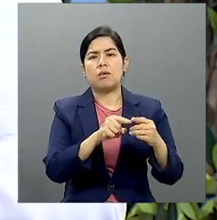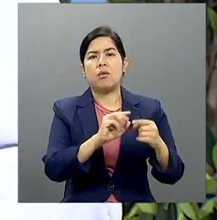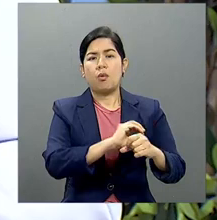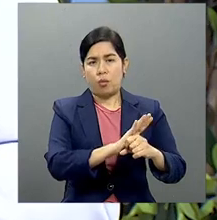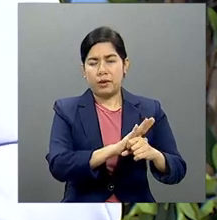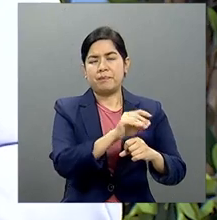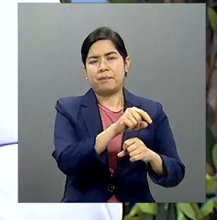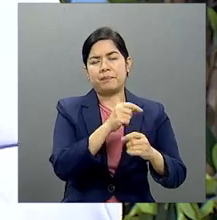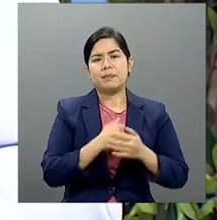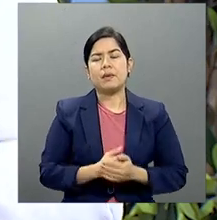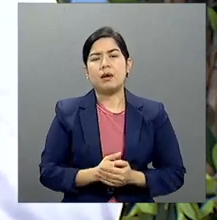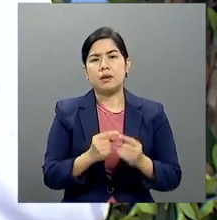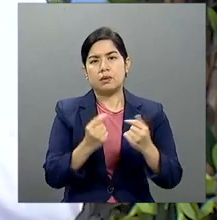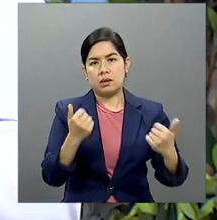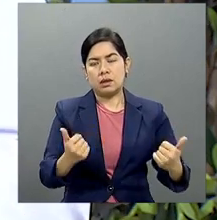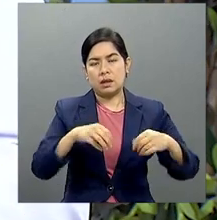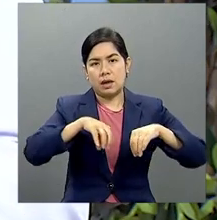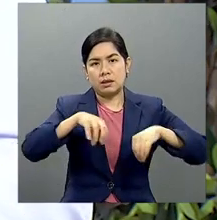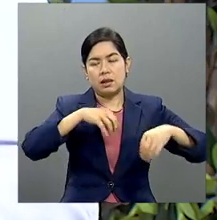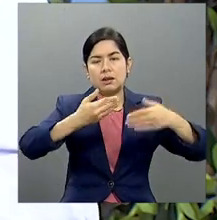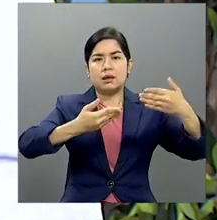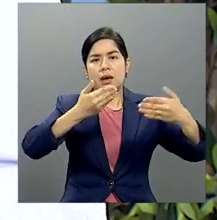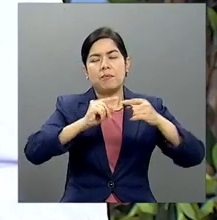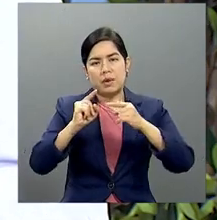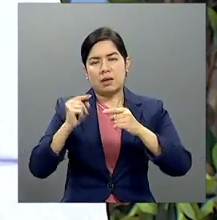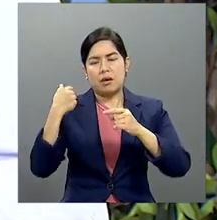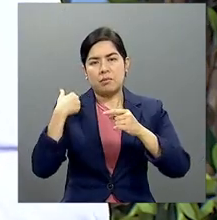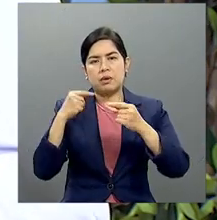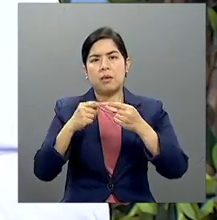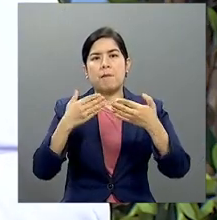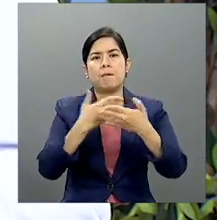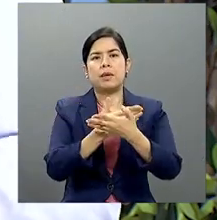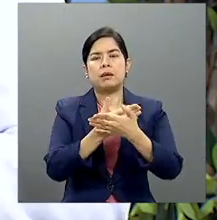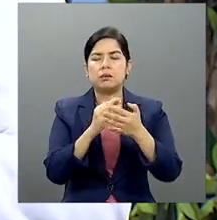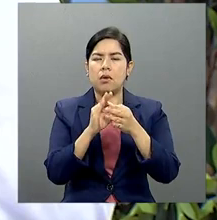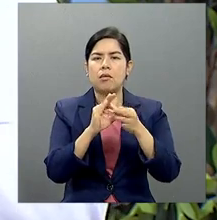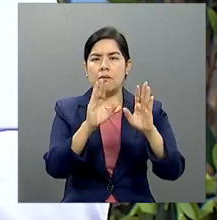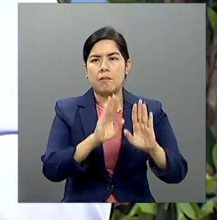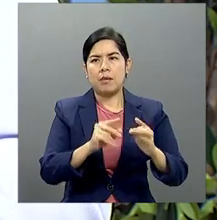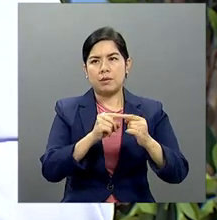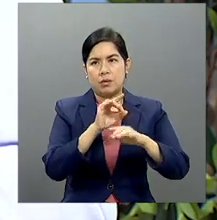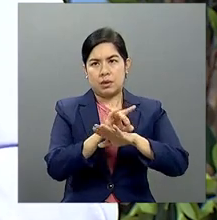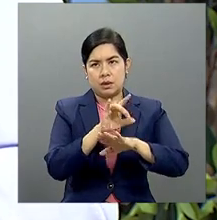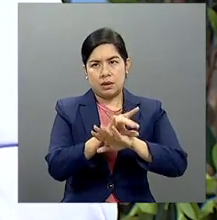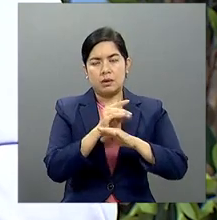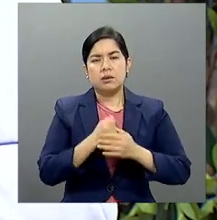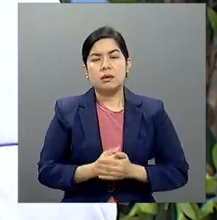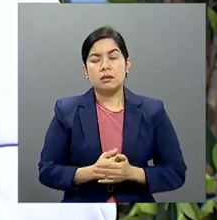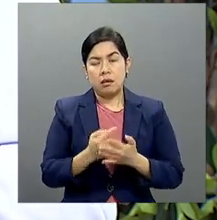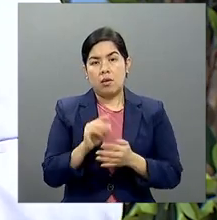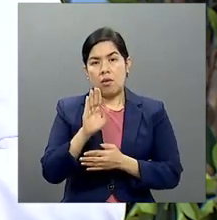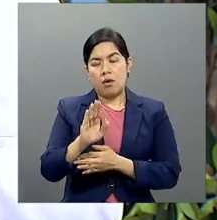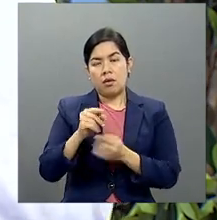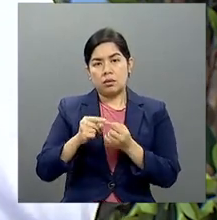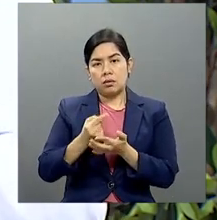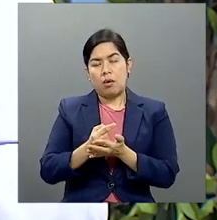ดังนั้นเนี่ยการจัดกิจกรรมเนี่ยอาจจะต้องเปลี่ยนไปในรูปแบบของออนไลน์มากขึ้นดังนั้นเนี่ยในส่วนโรงพยาบาลจุฬาภรณ์เนี่ยก็จะมีการจัดกิ